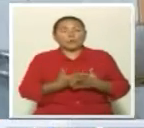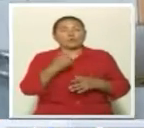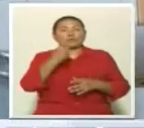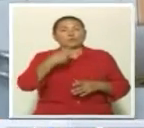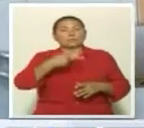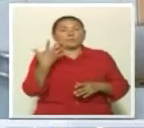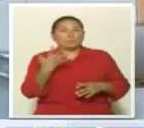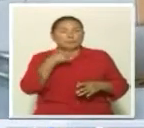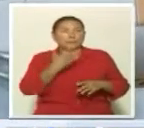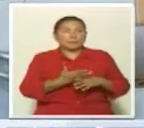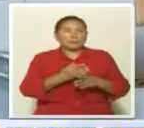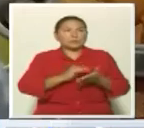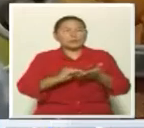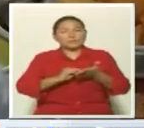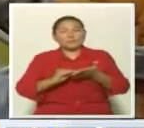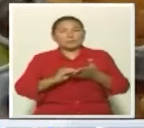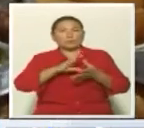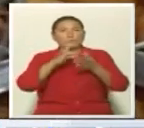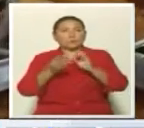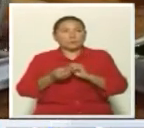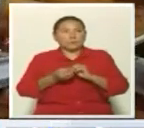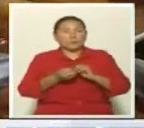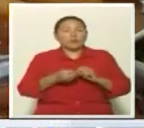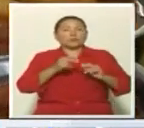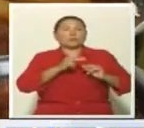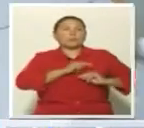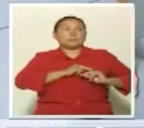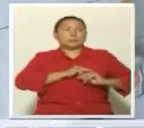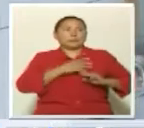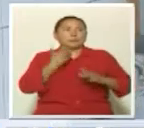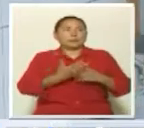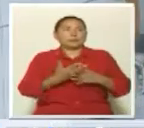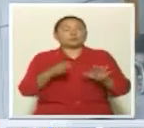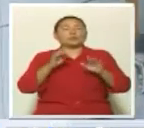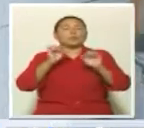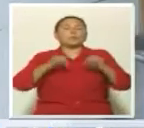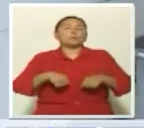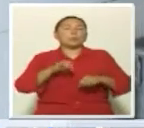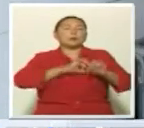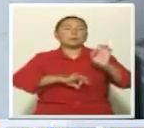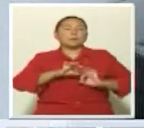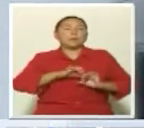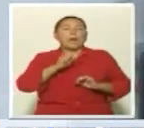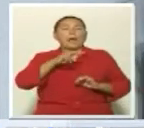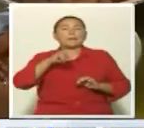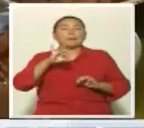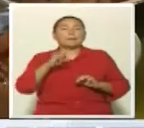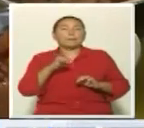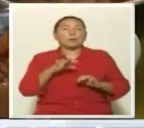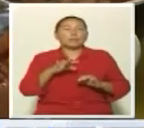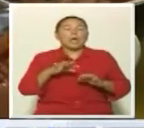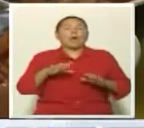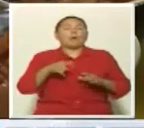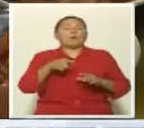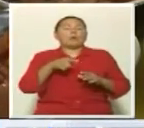125 сотталушы қылмыстық жазасын өтеу барысында ресми түрде жұмыспен қамтылған. Осындай мүмкіндікті пайдаланған Турал Алиев қоныс колониясында